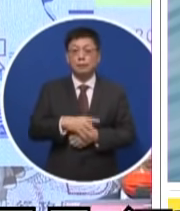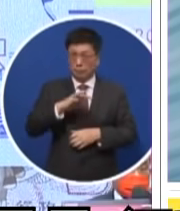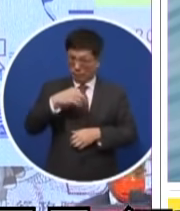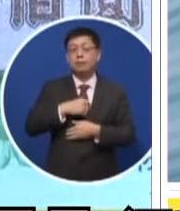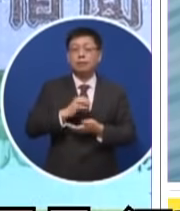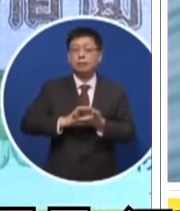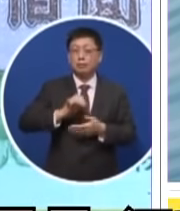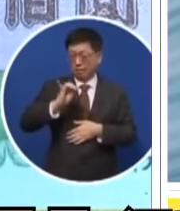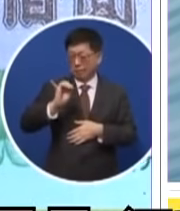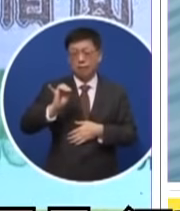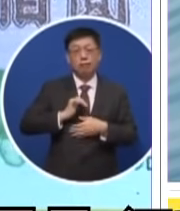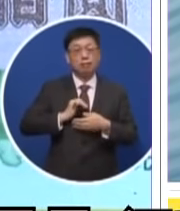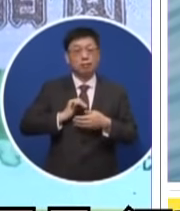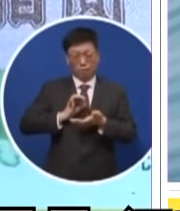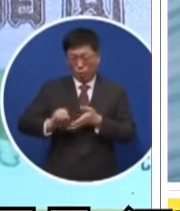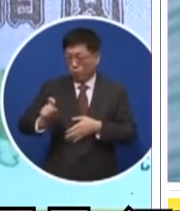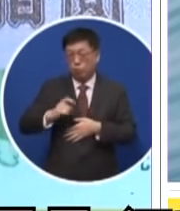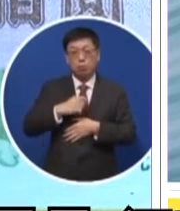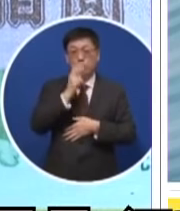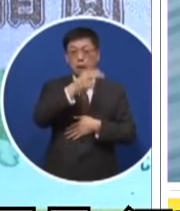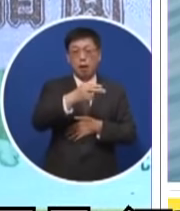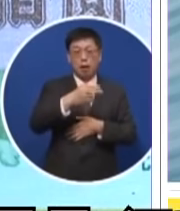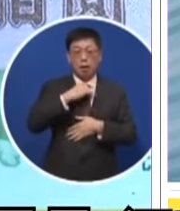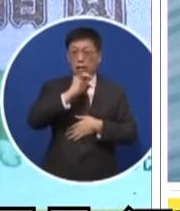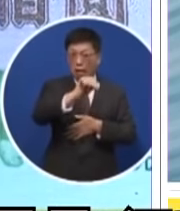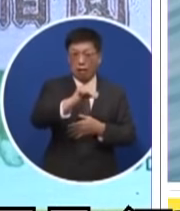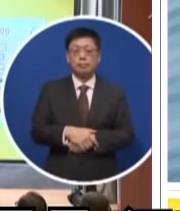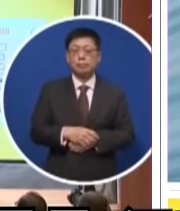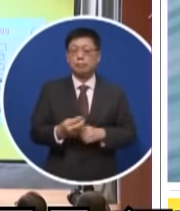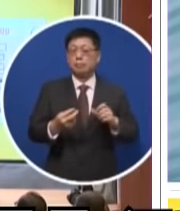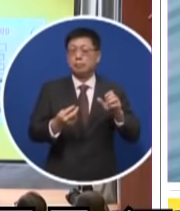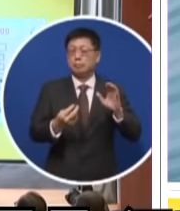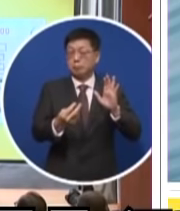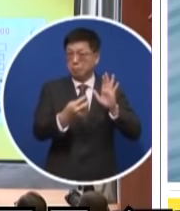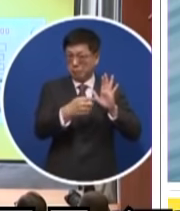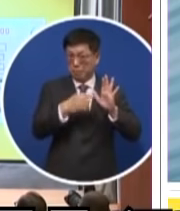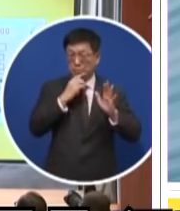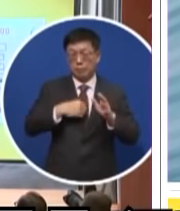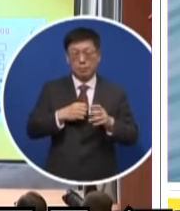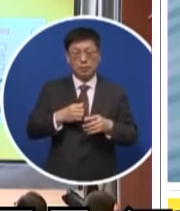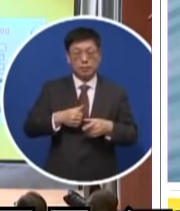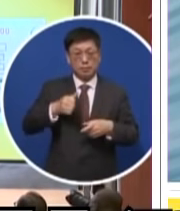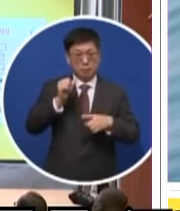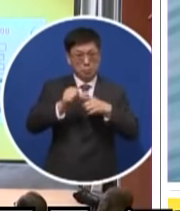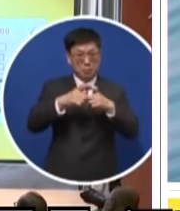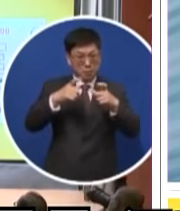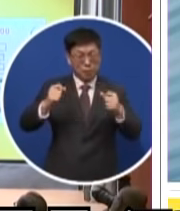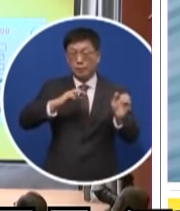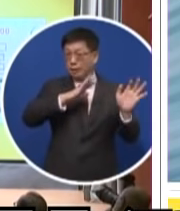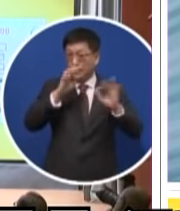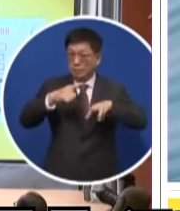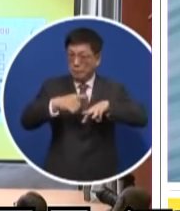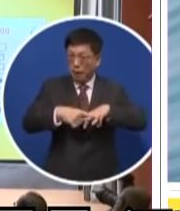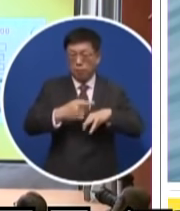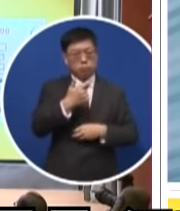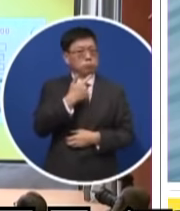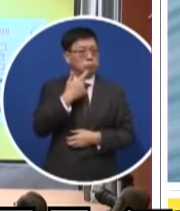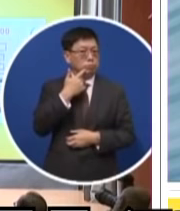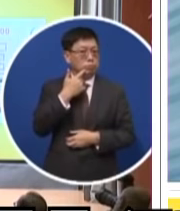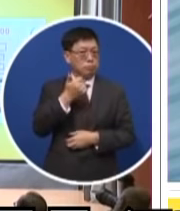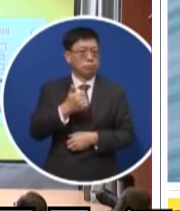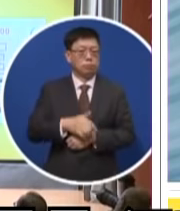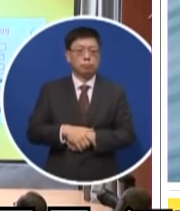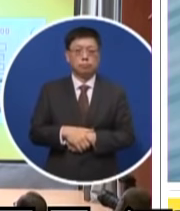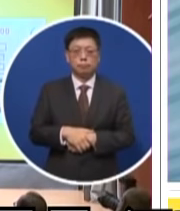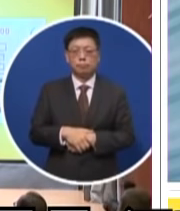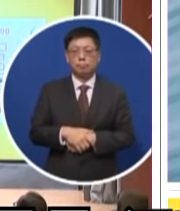吗？这就是我要甲你讲的，这个政府拜托的啦。你甲这当作咱台湾的企业当作是领导，你甲经营，你袂安尼甲浪费